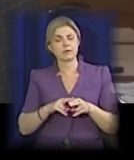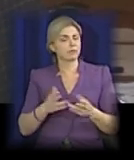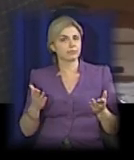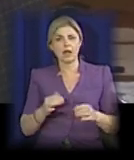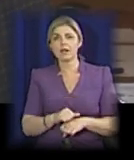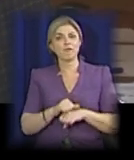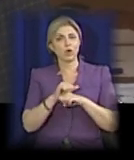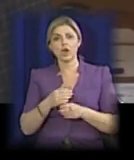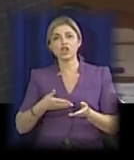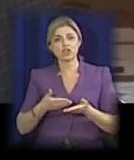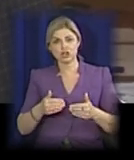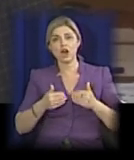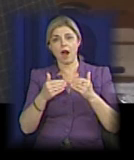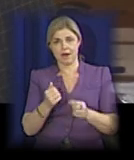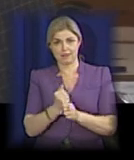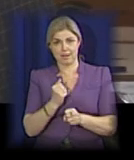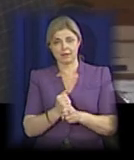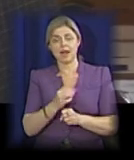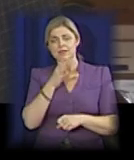часом ми, напевно, його оцінимо.